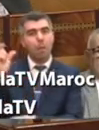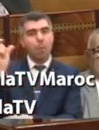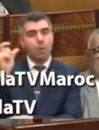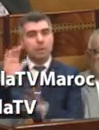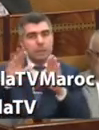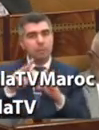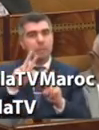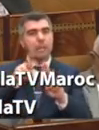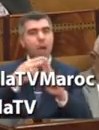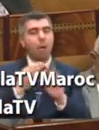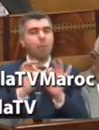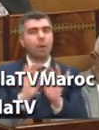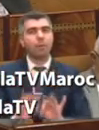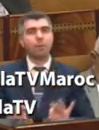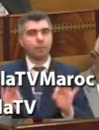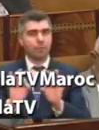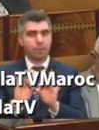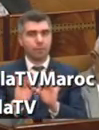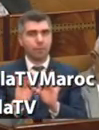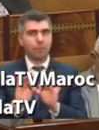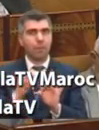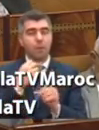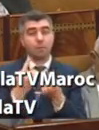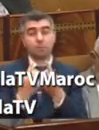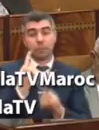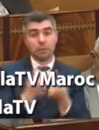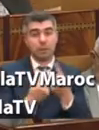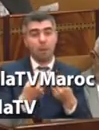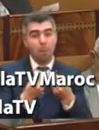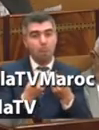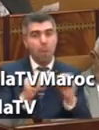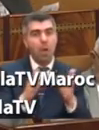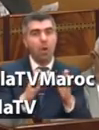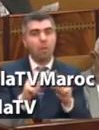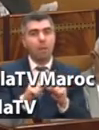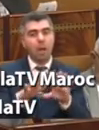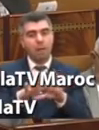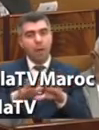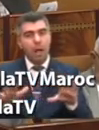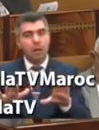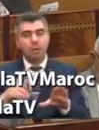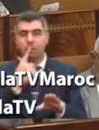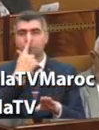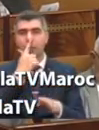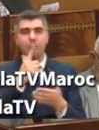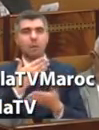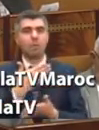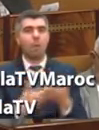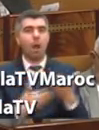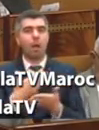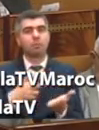كاع. كاين السيد اللي باغي يدير العملية ديال القلب وتسدى غير في الاستمرار باش يبيع بلاده، ما عطاوش هذه الحجة. فكنلتمسوا